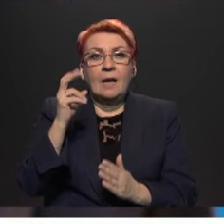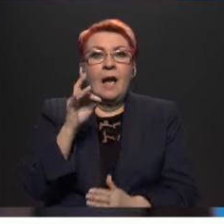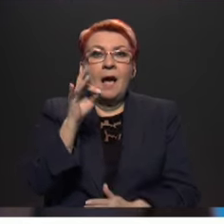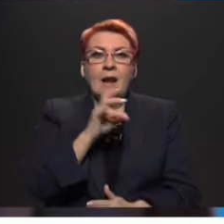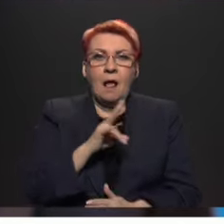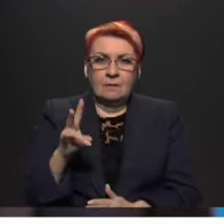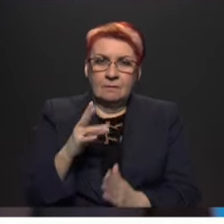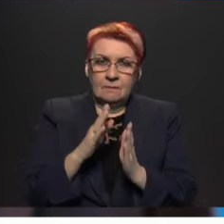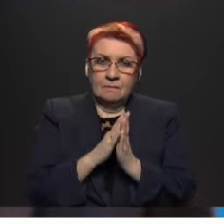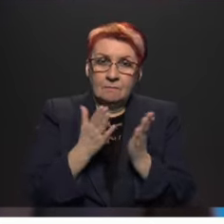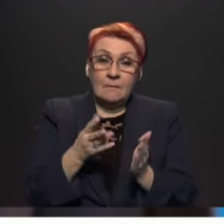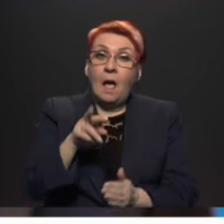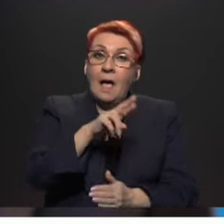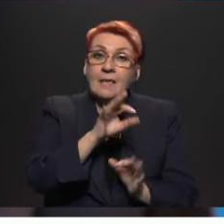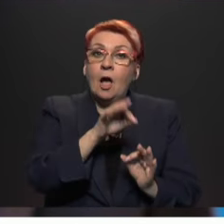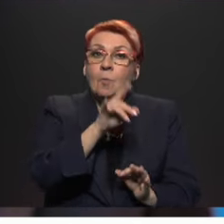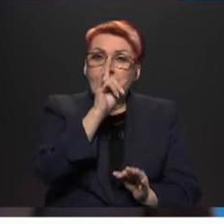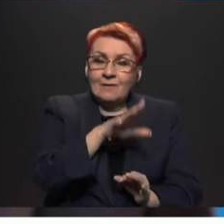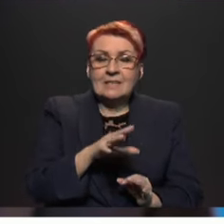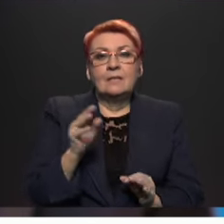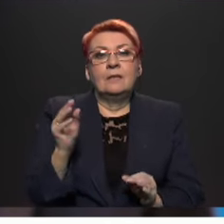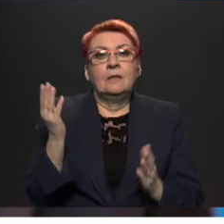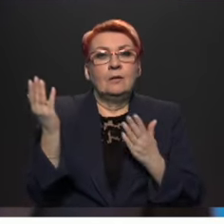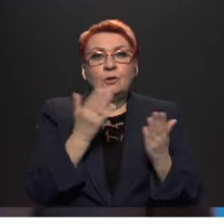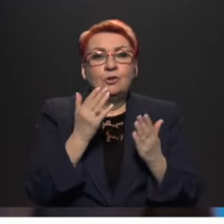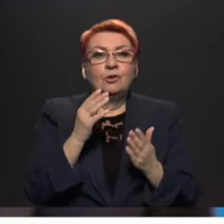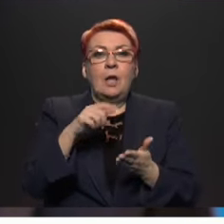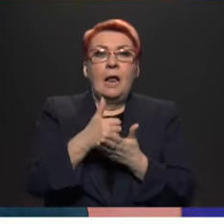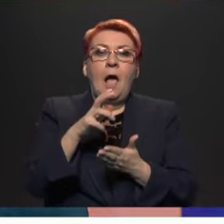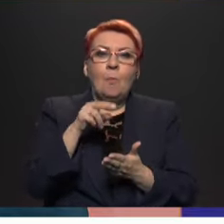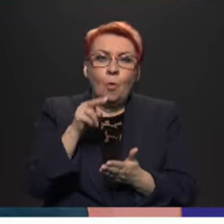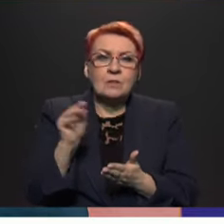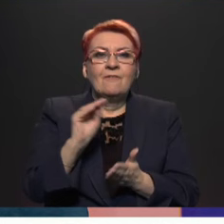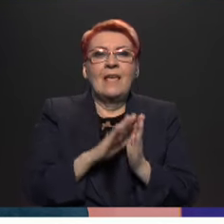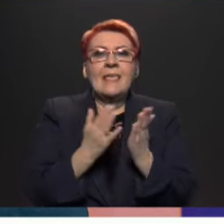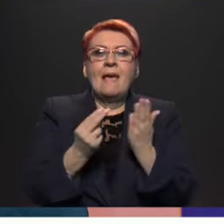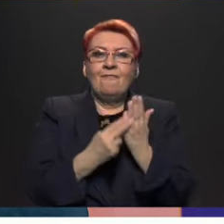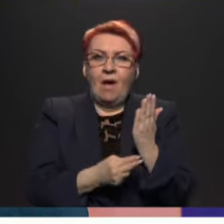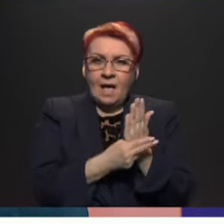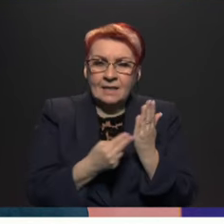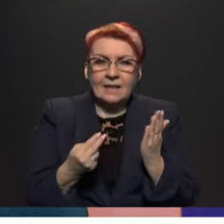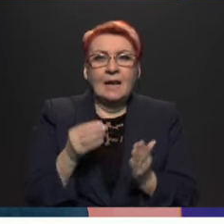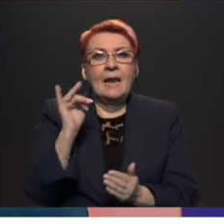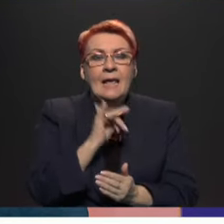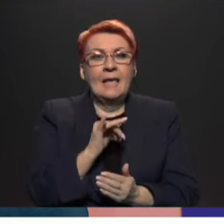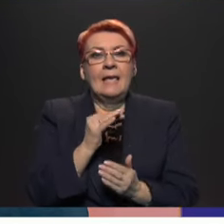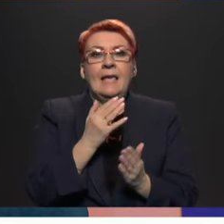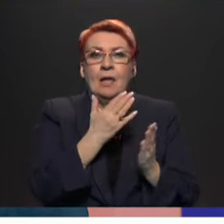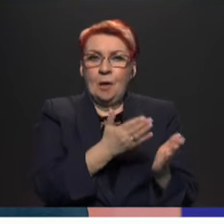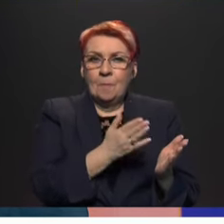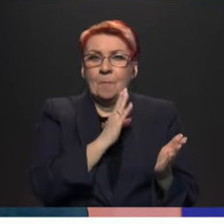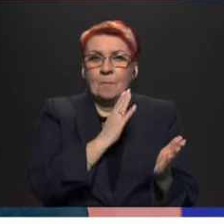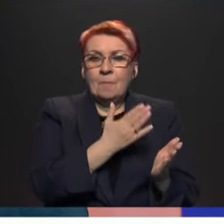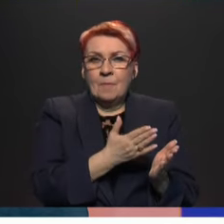Я считаю, я православная, читаю Евангелие, читаю апостолов. И мне,